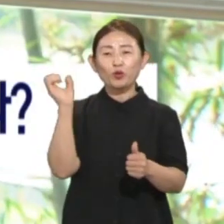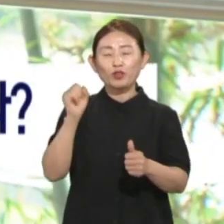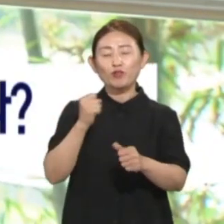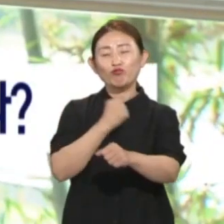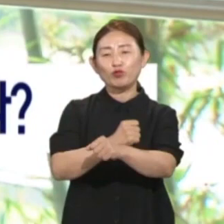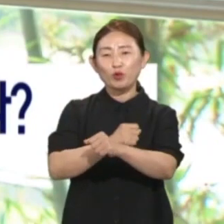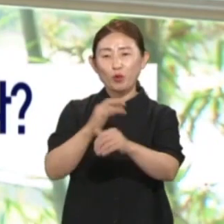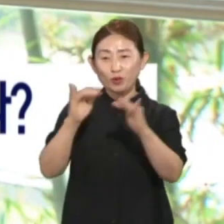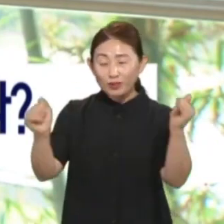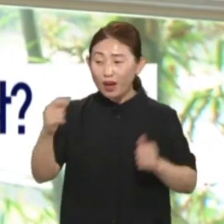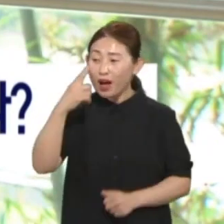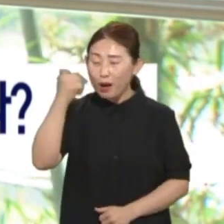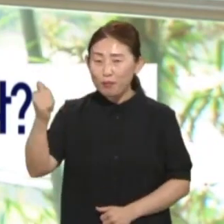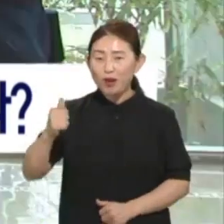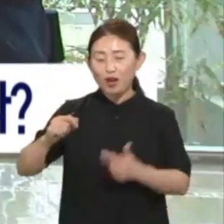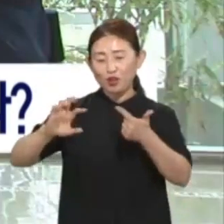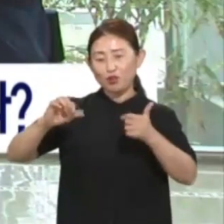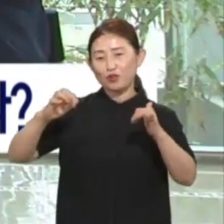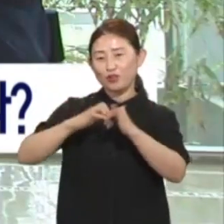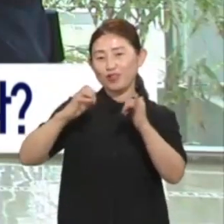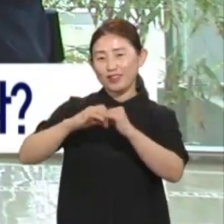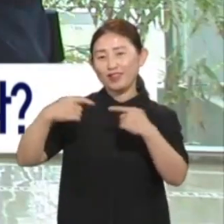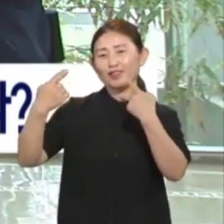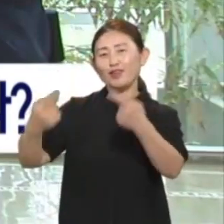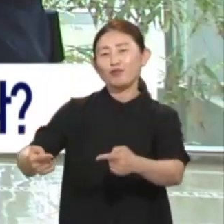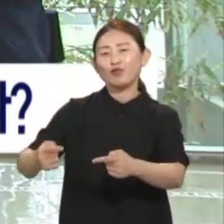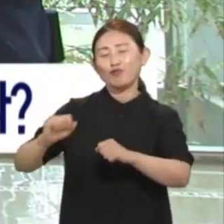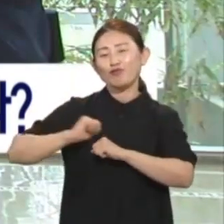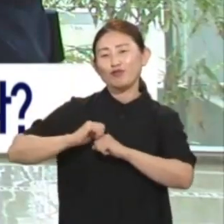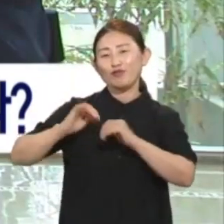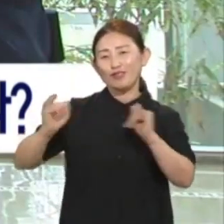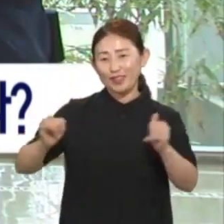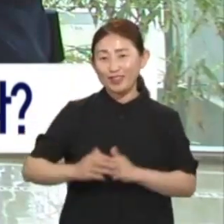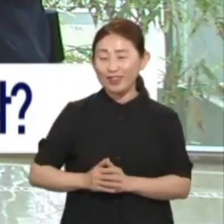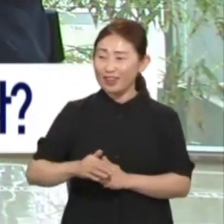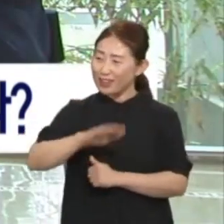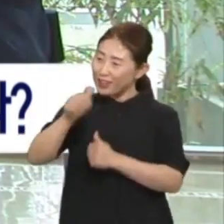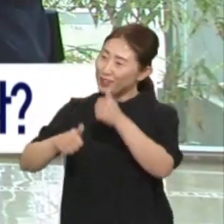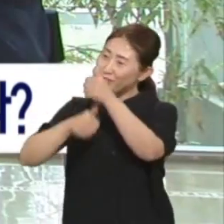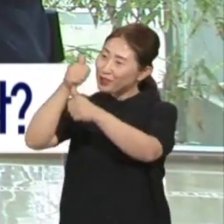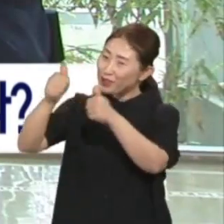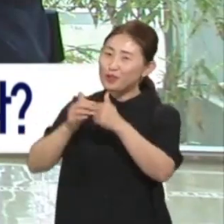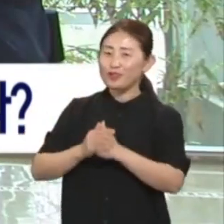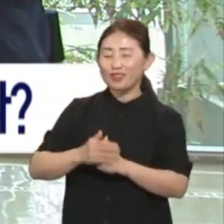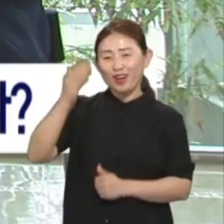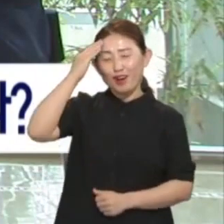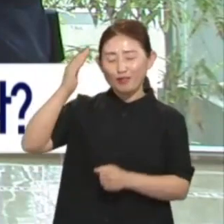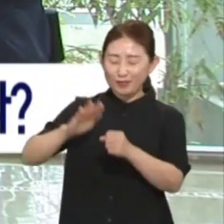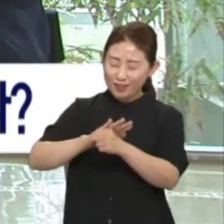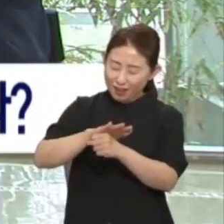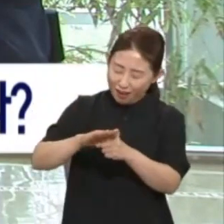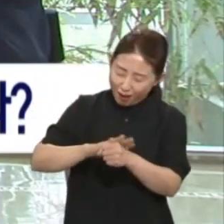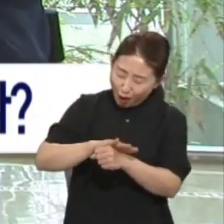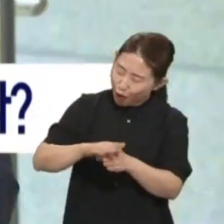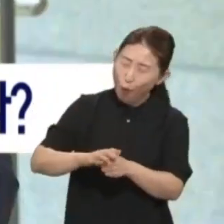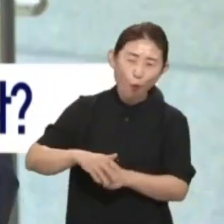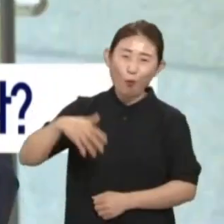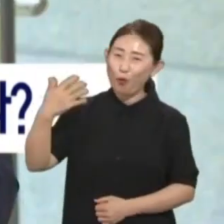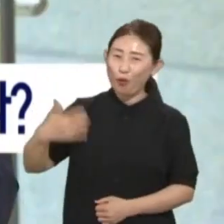아버님은 6.25 참전 용사이셨는데요. 그러고 보면 이 선대에는 한국 사랑이 매우 특별했던 분들